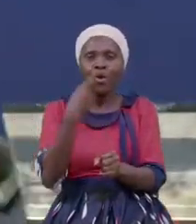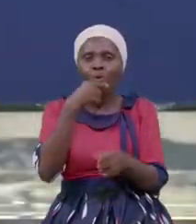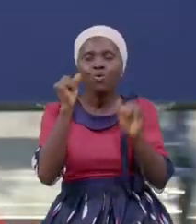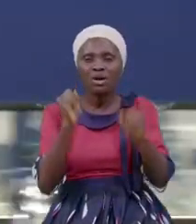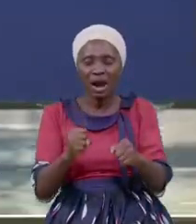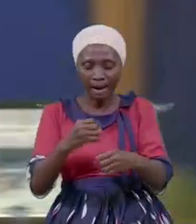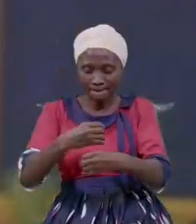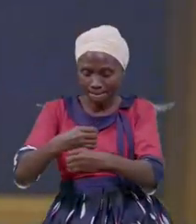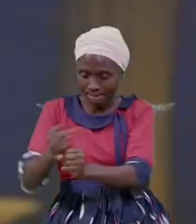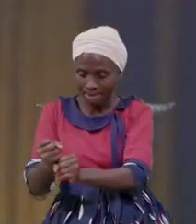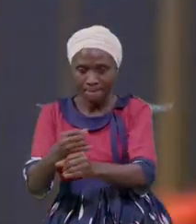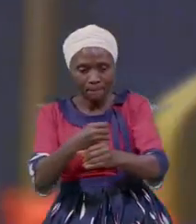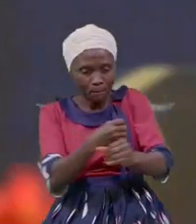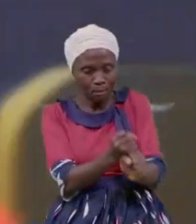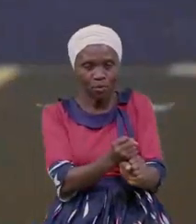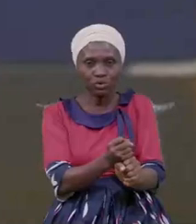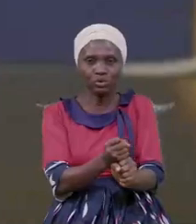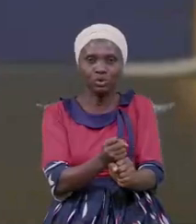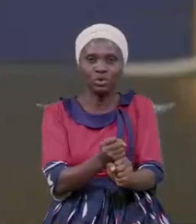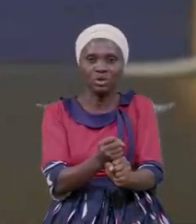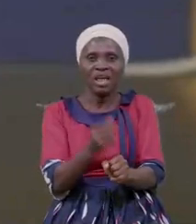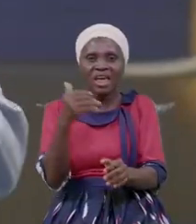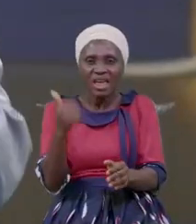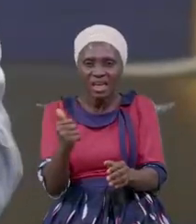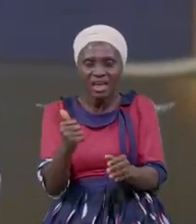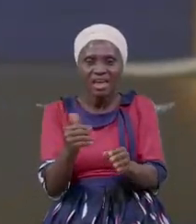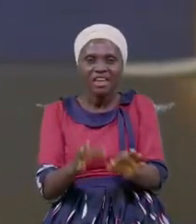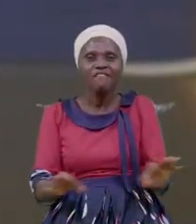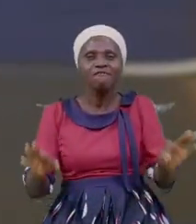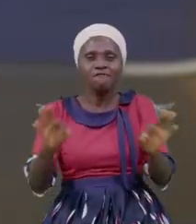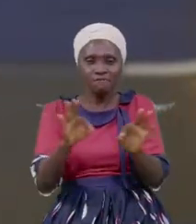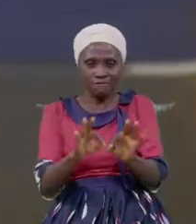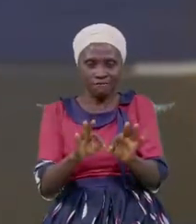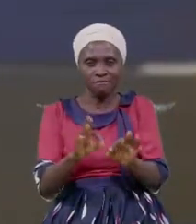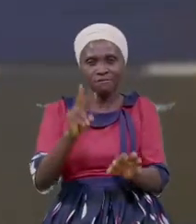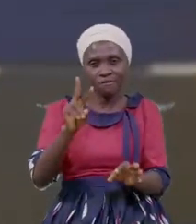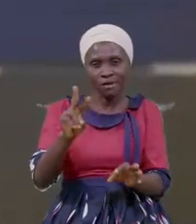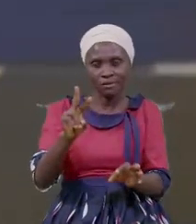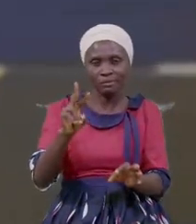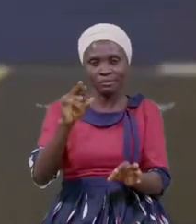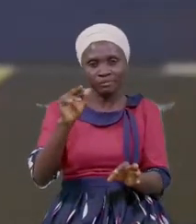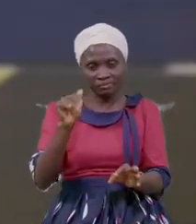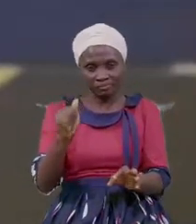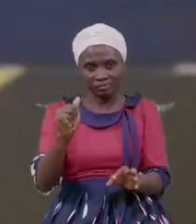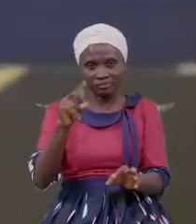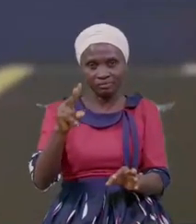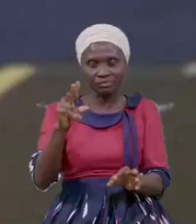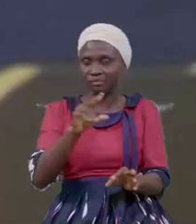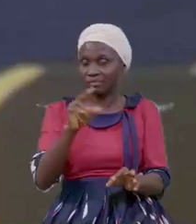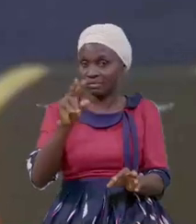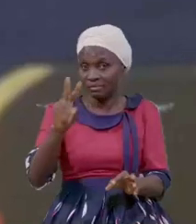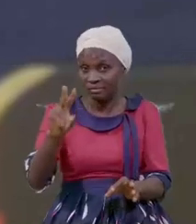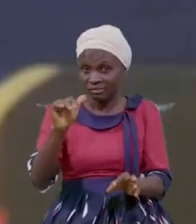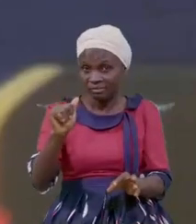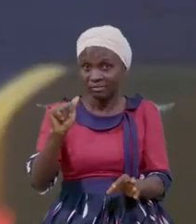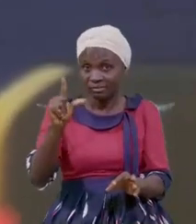remodéler qui peut modéler une femme motivée par des valeurs je peux